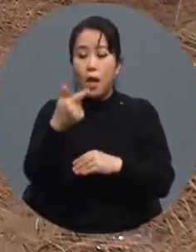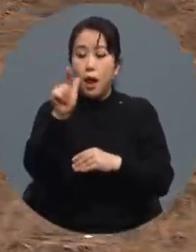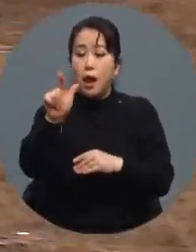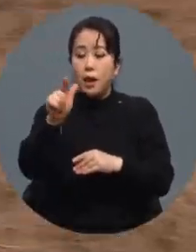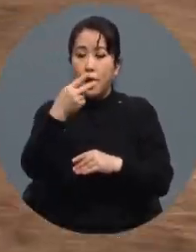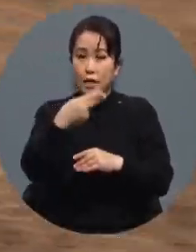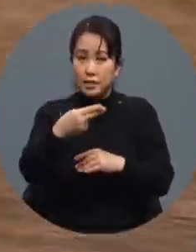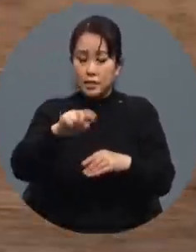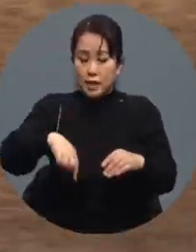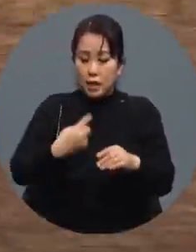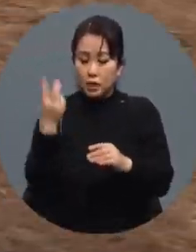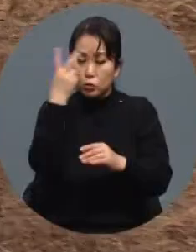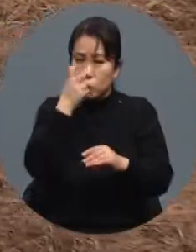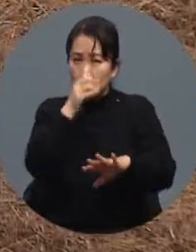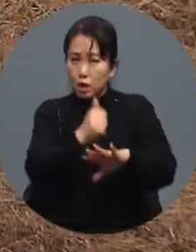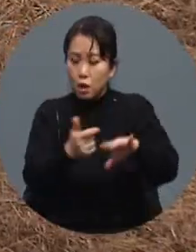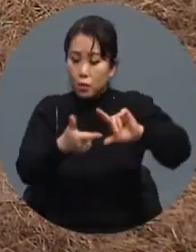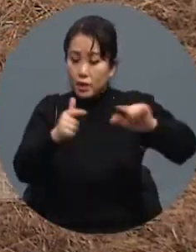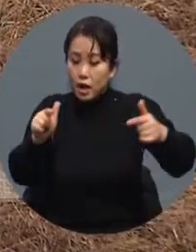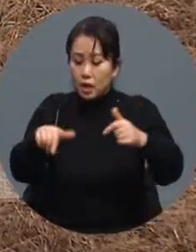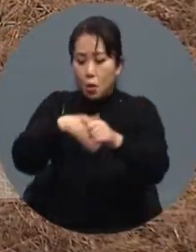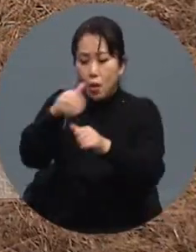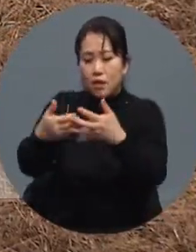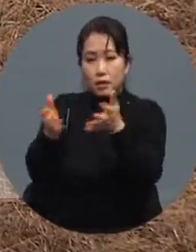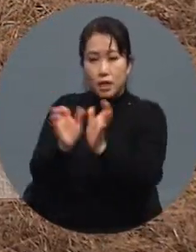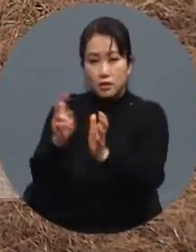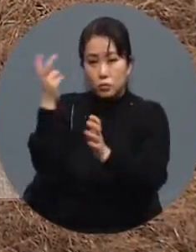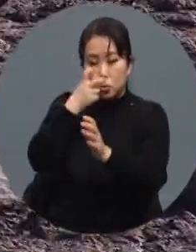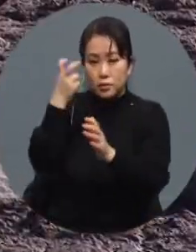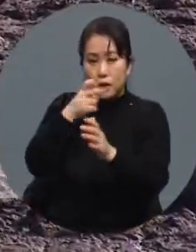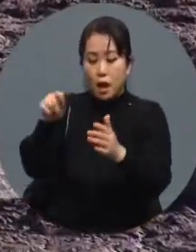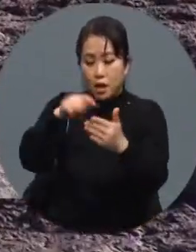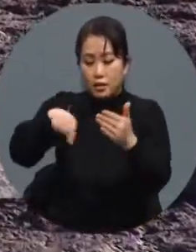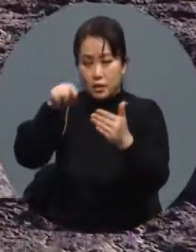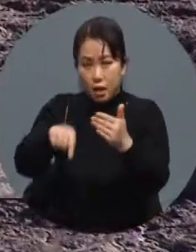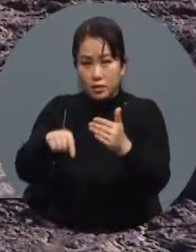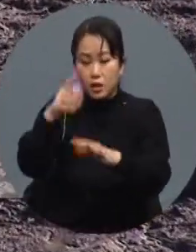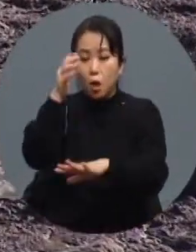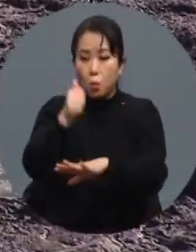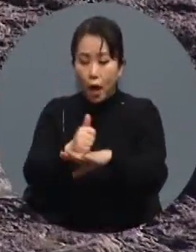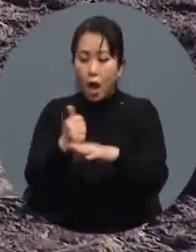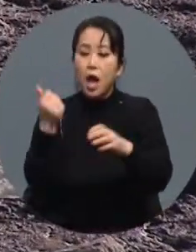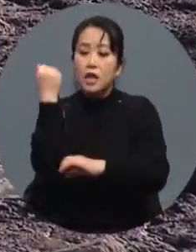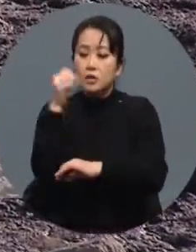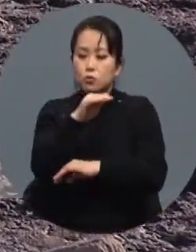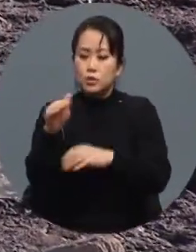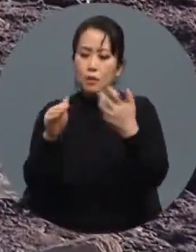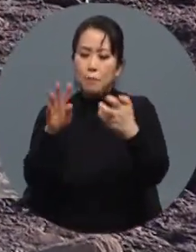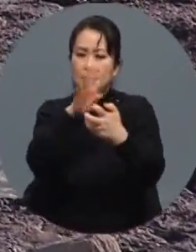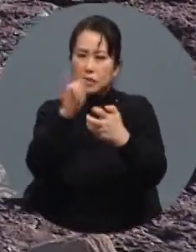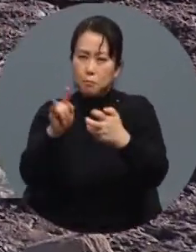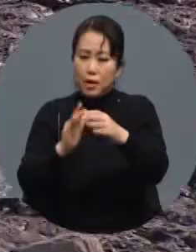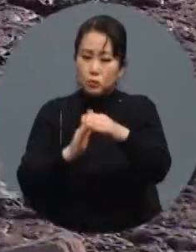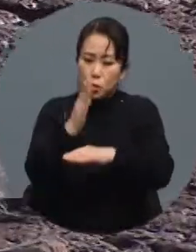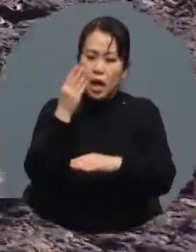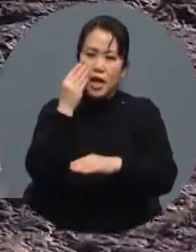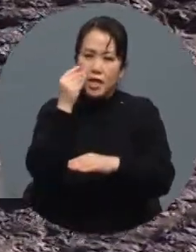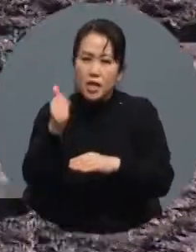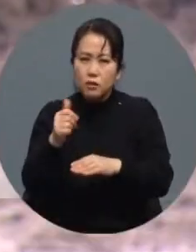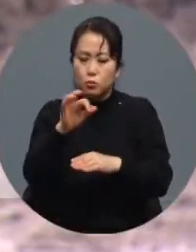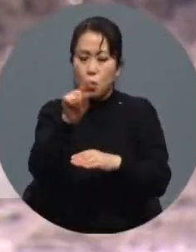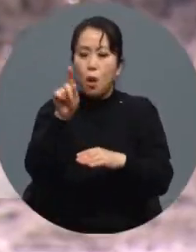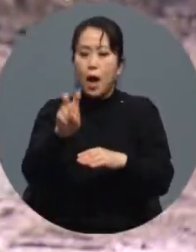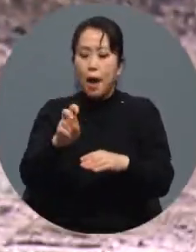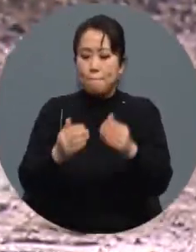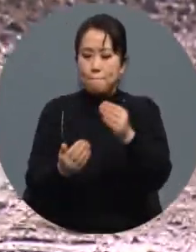조사 결과와는 달리 환경단체가 요구한 조사에서는 최고 기준치의 80배를 초과하는 기름과 발암 물질인